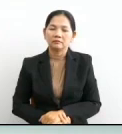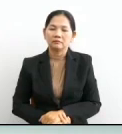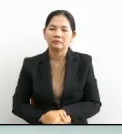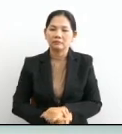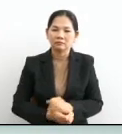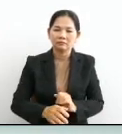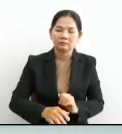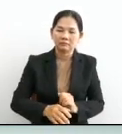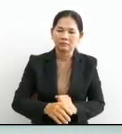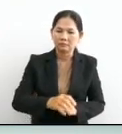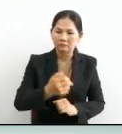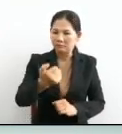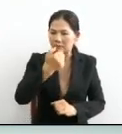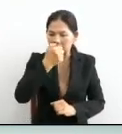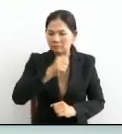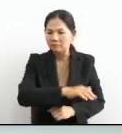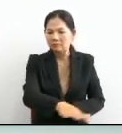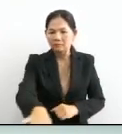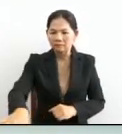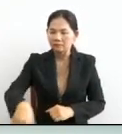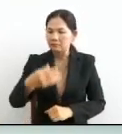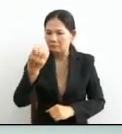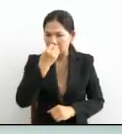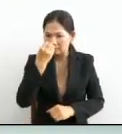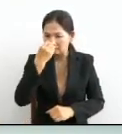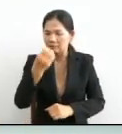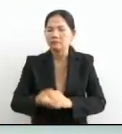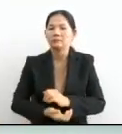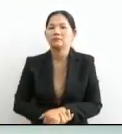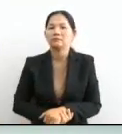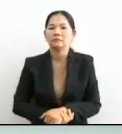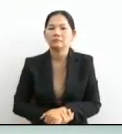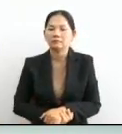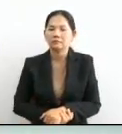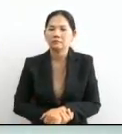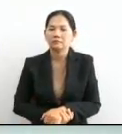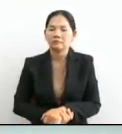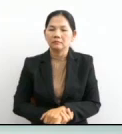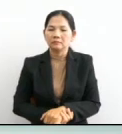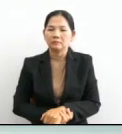thuế chia nông chăm này